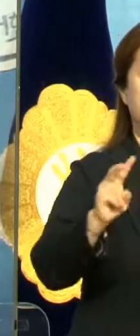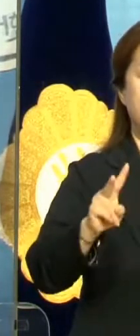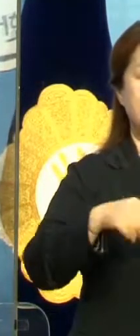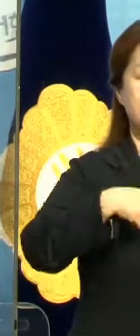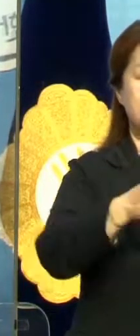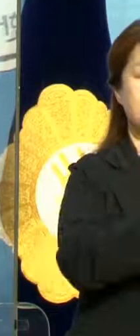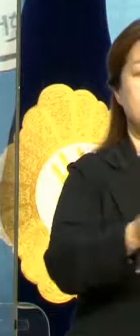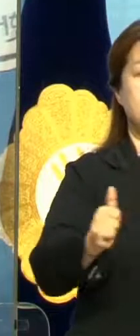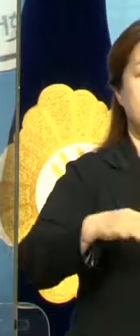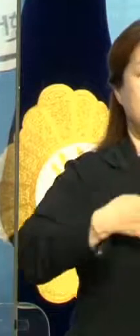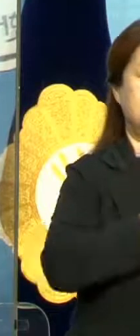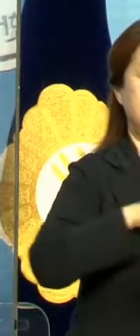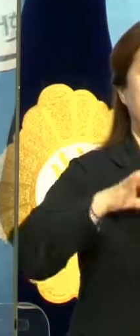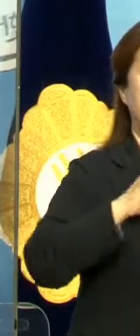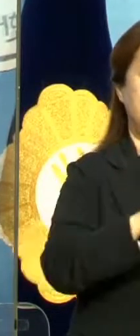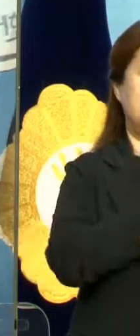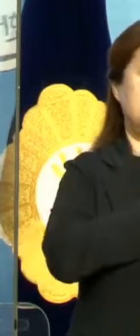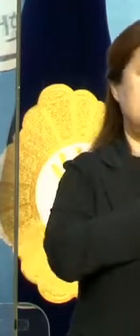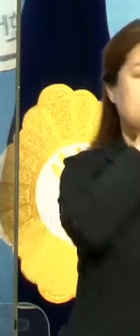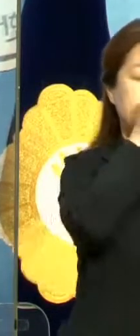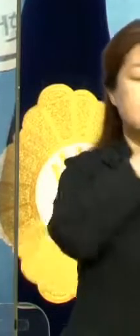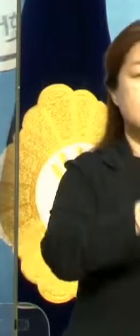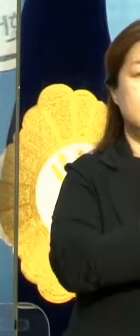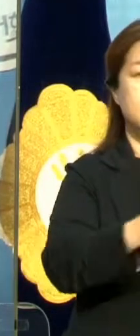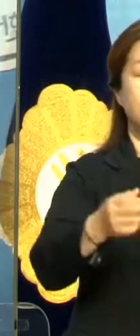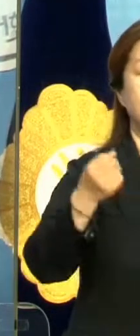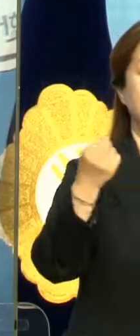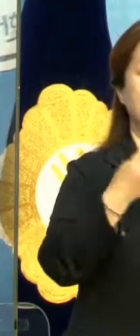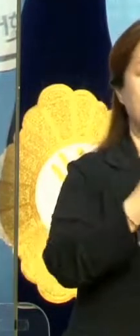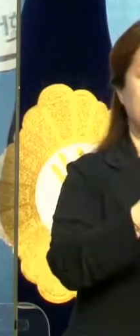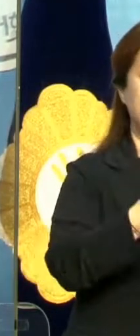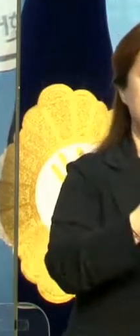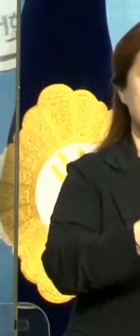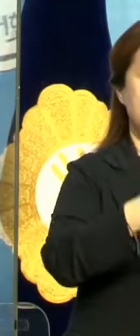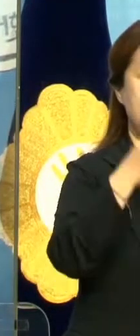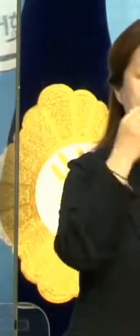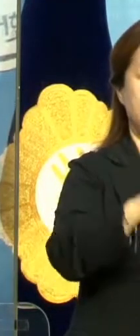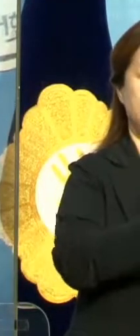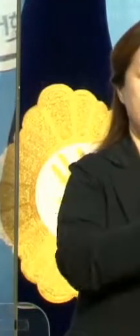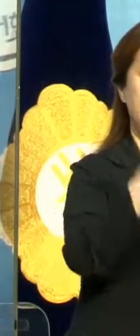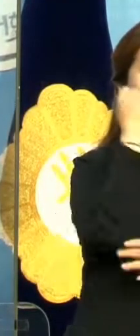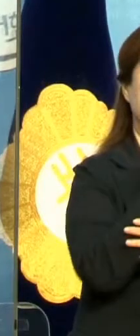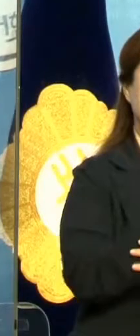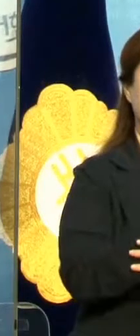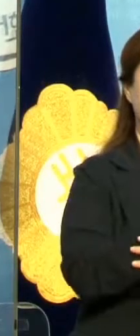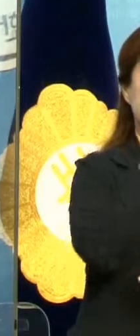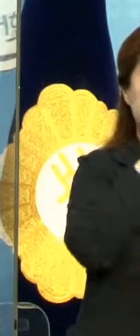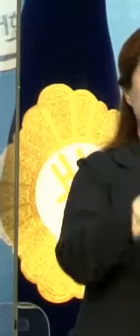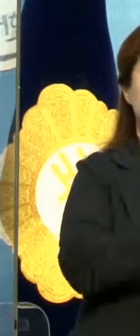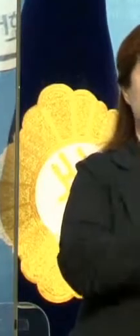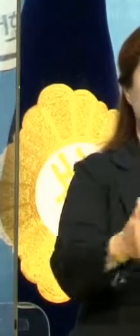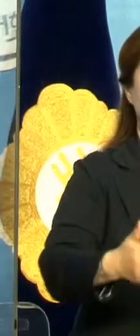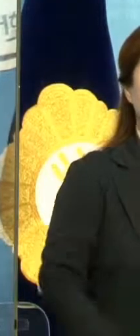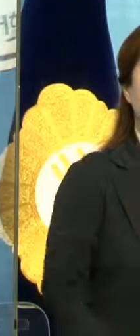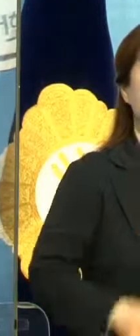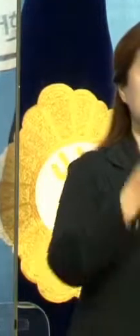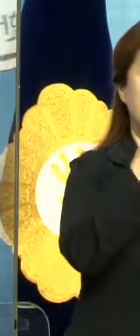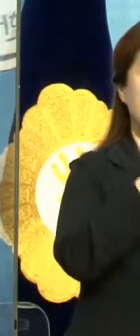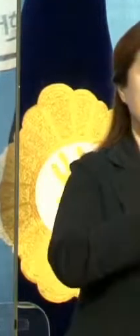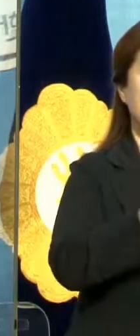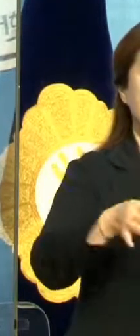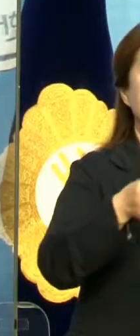비리 우기 계속적으로 제기되고 있고 따라서 부정부패와 5 어 부동산 투기